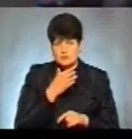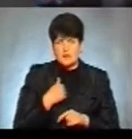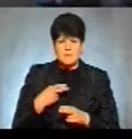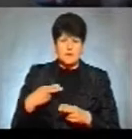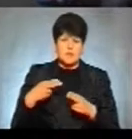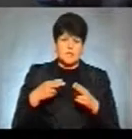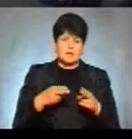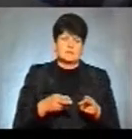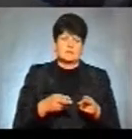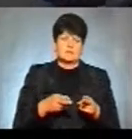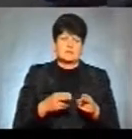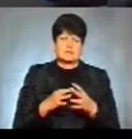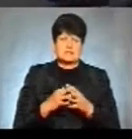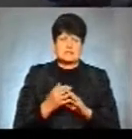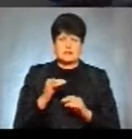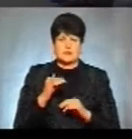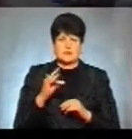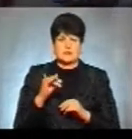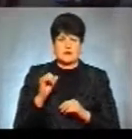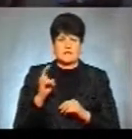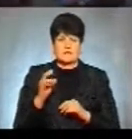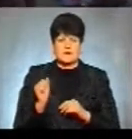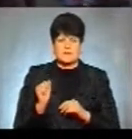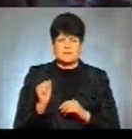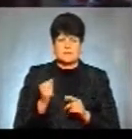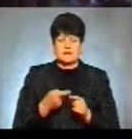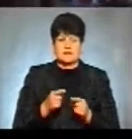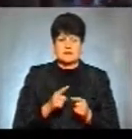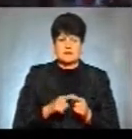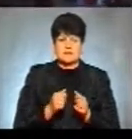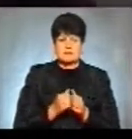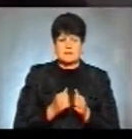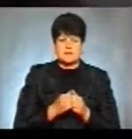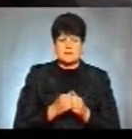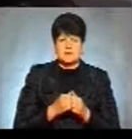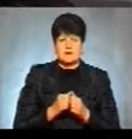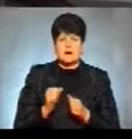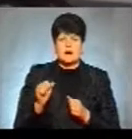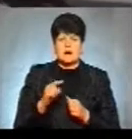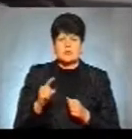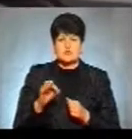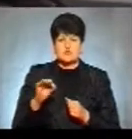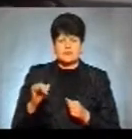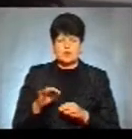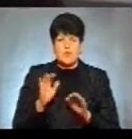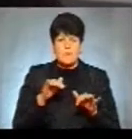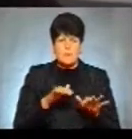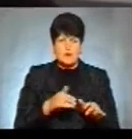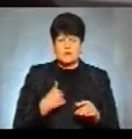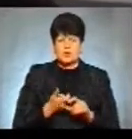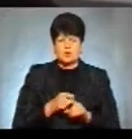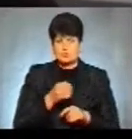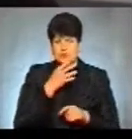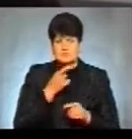з села Юрівки, це на Азовщині, біля Азовського моря. Мені дуже подобається це місто,